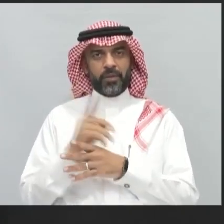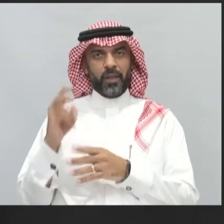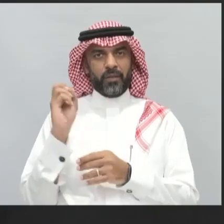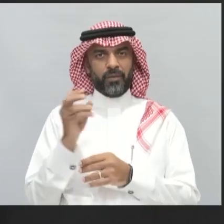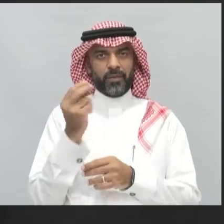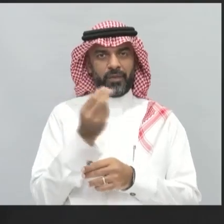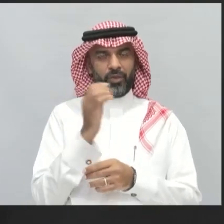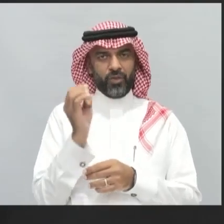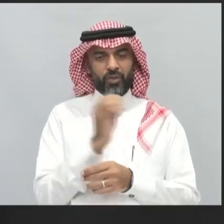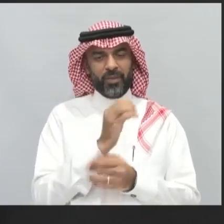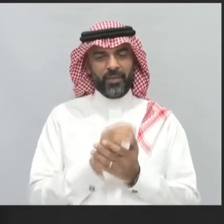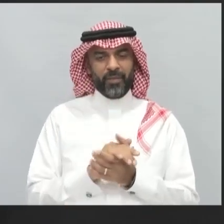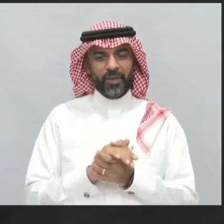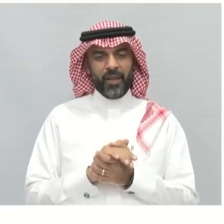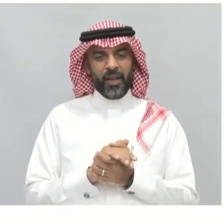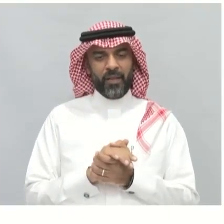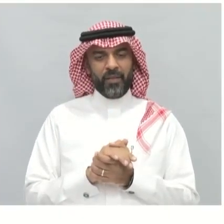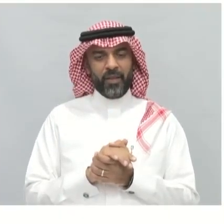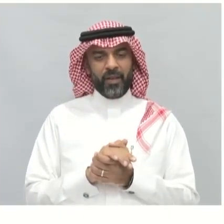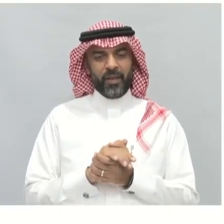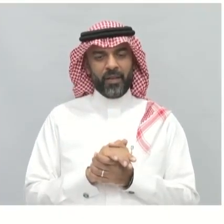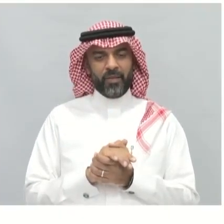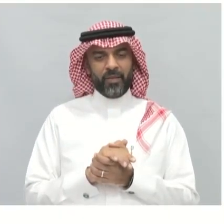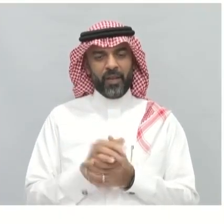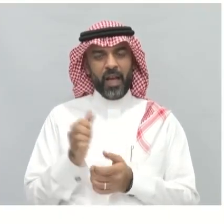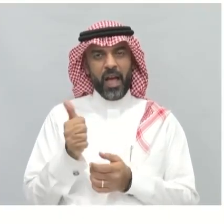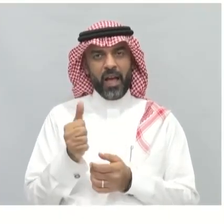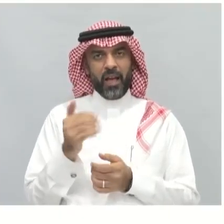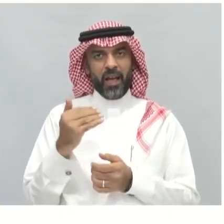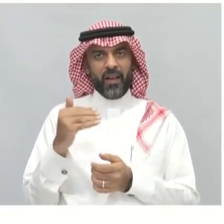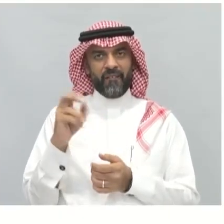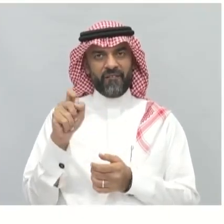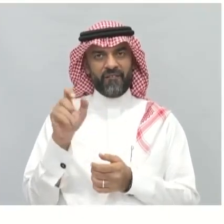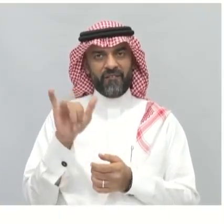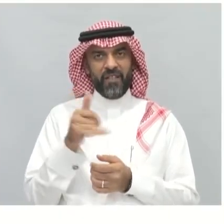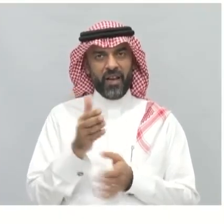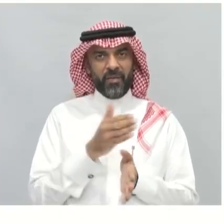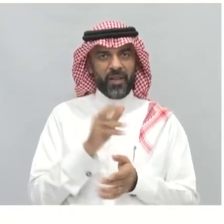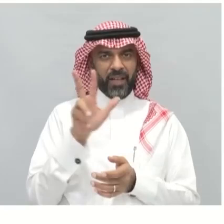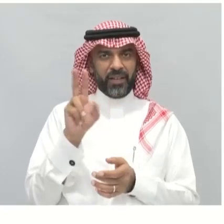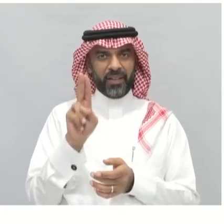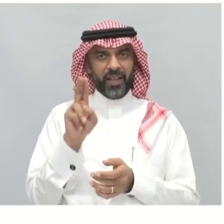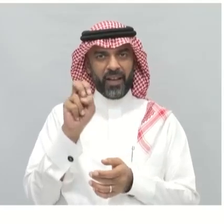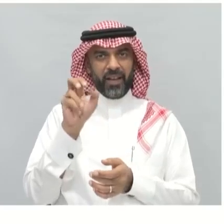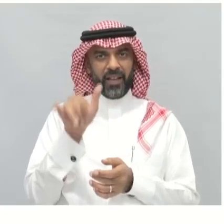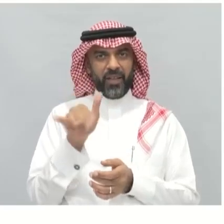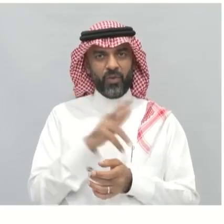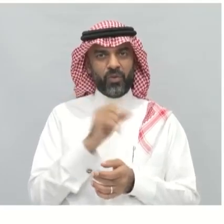التمثيل فنستطيع نقول في اخفى مثلا اخفى التقي صدقته اخفى التقي